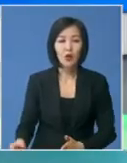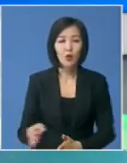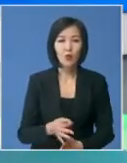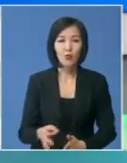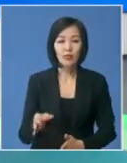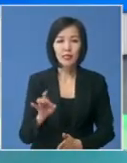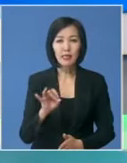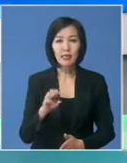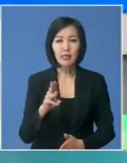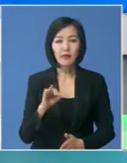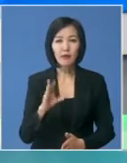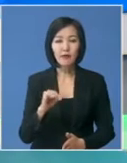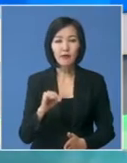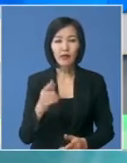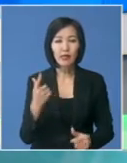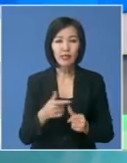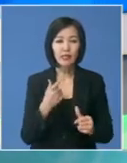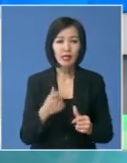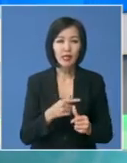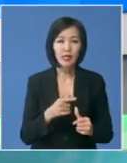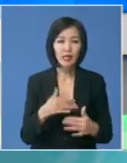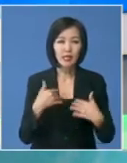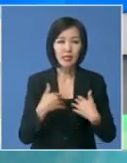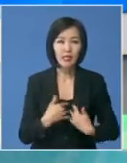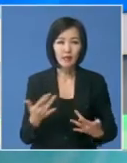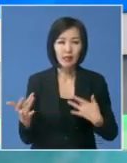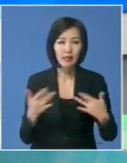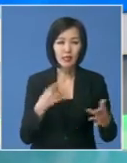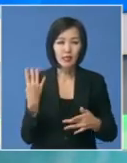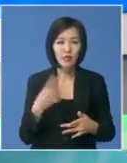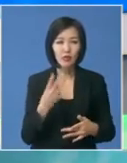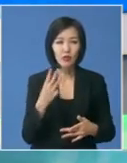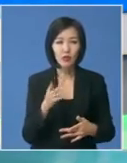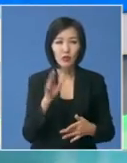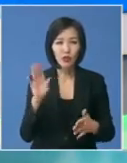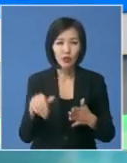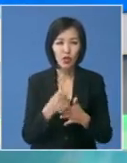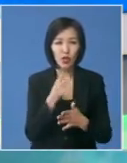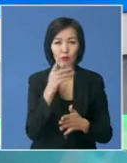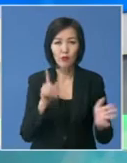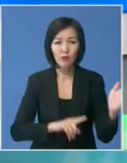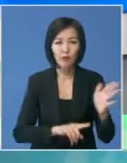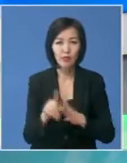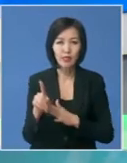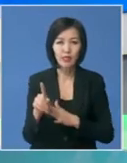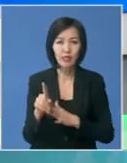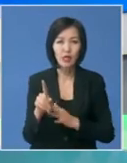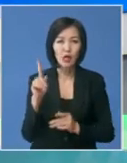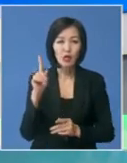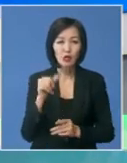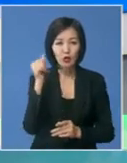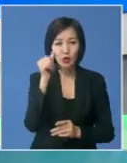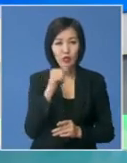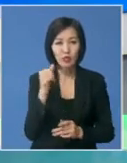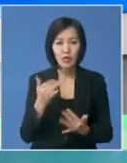Облыстық Бекен Римов атындағы драма театры 43-ші жаңа маусымын бастады. Шымылдықты Алашорда үкіметінің 100 жылдығына арналған Алаштың Әлиханаты